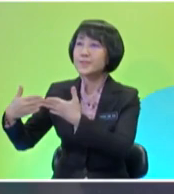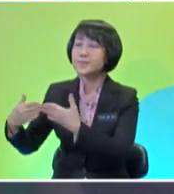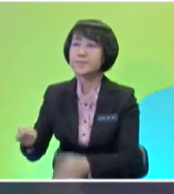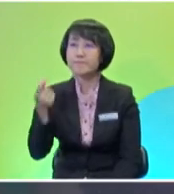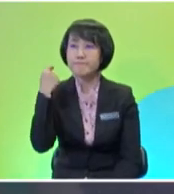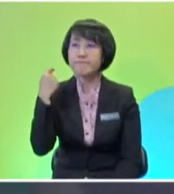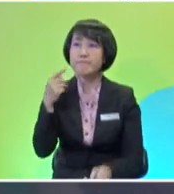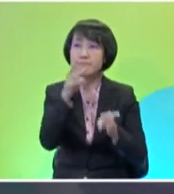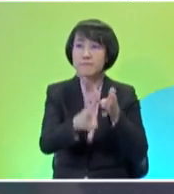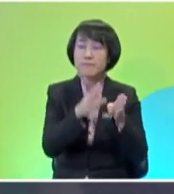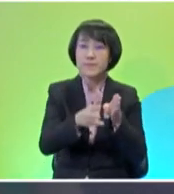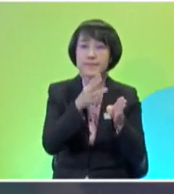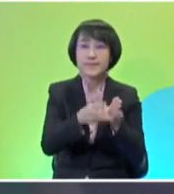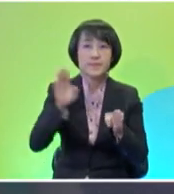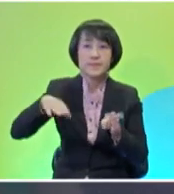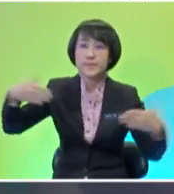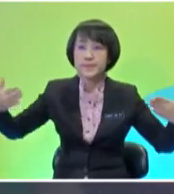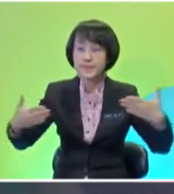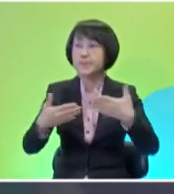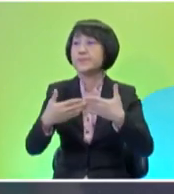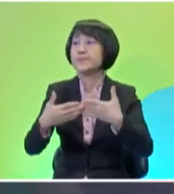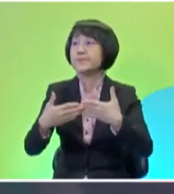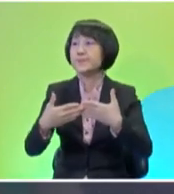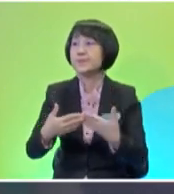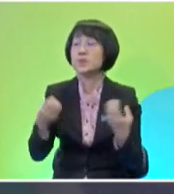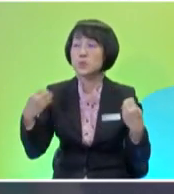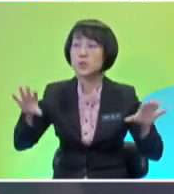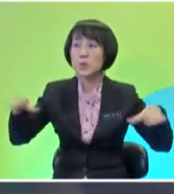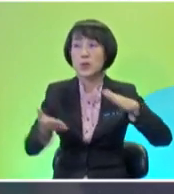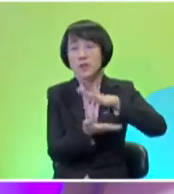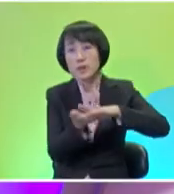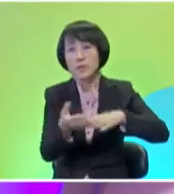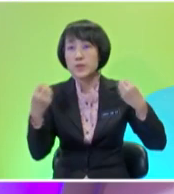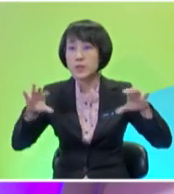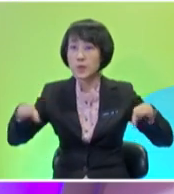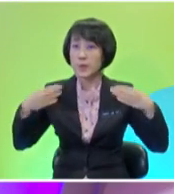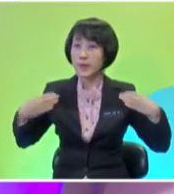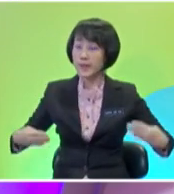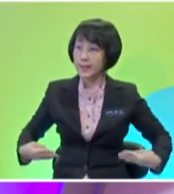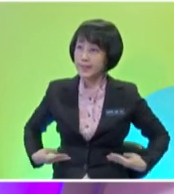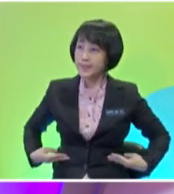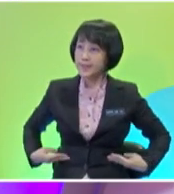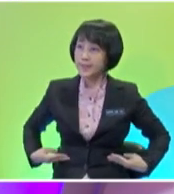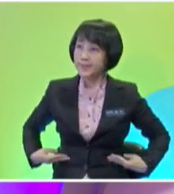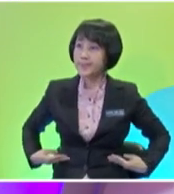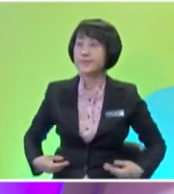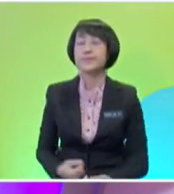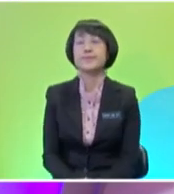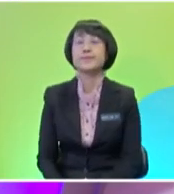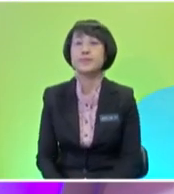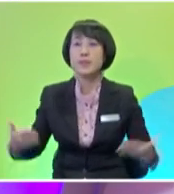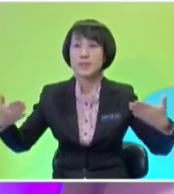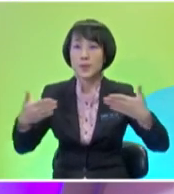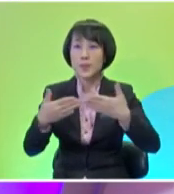ada wire yang belum kita sambung lagi. Ya yeah, betul. Kita dah buat tapak, dah buat badan kipas solar. Okey, okay. Sekarang ni yang tinggal ialah penyambungan